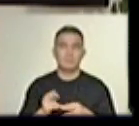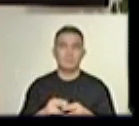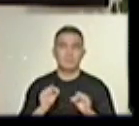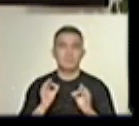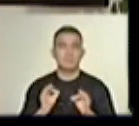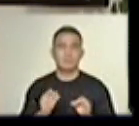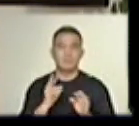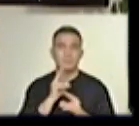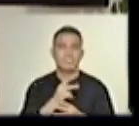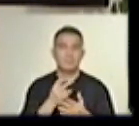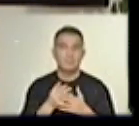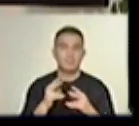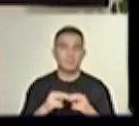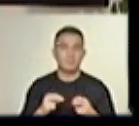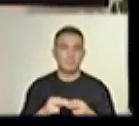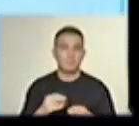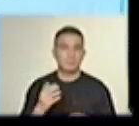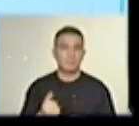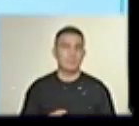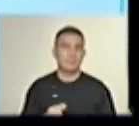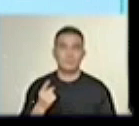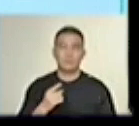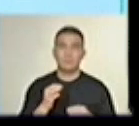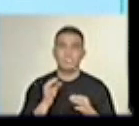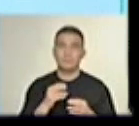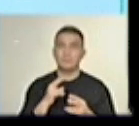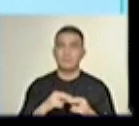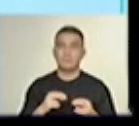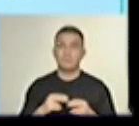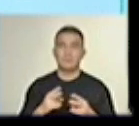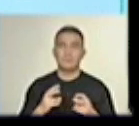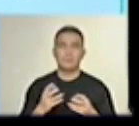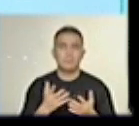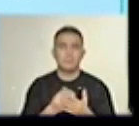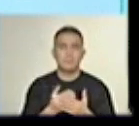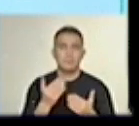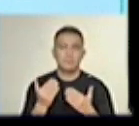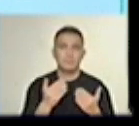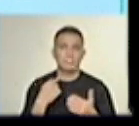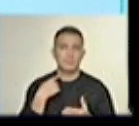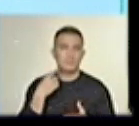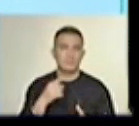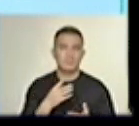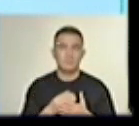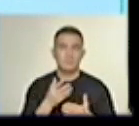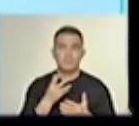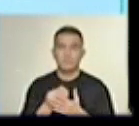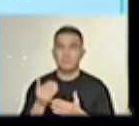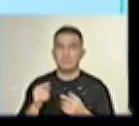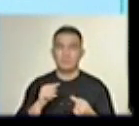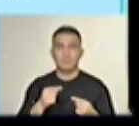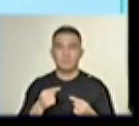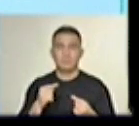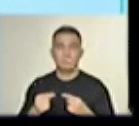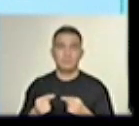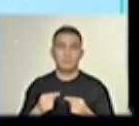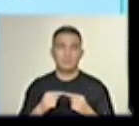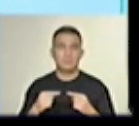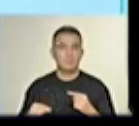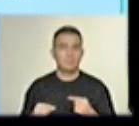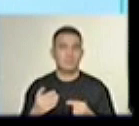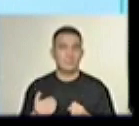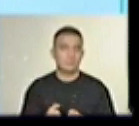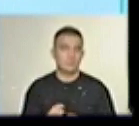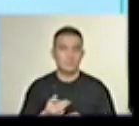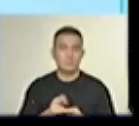aniqlang. Birinchi mulohazani o'qiyman. Hech bir son o'zining qarama-qarshisiga teng emas. Nima